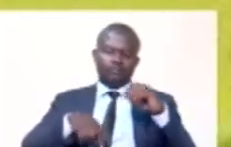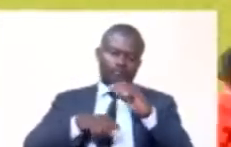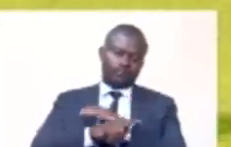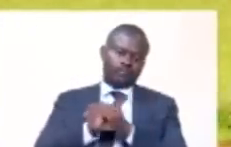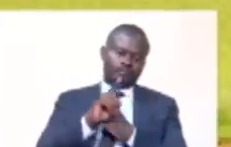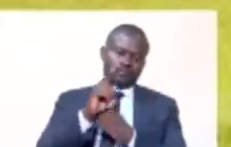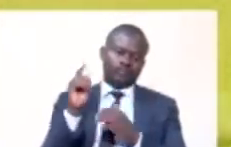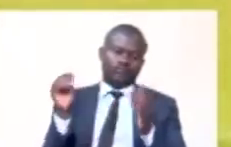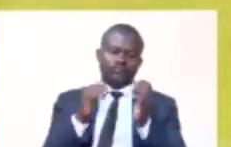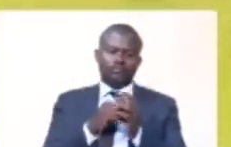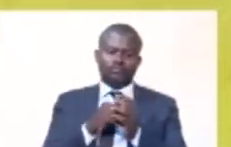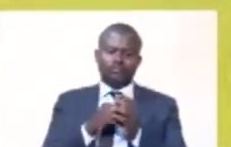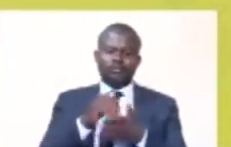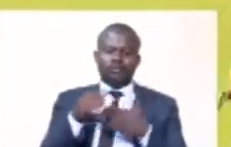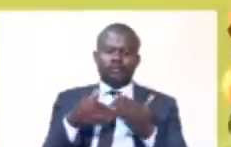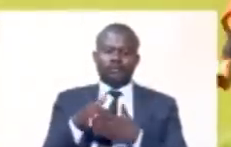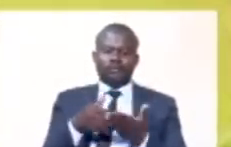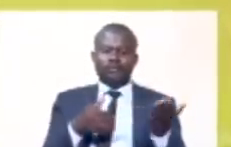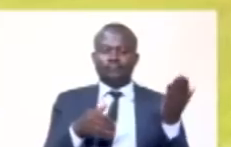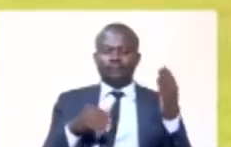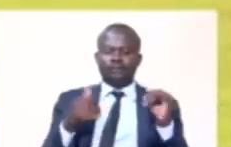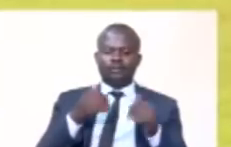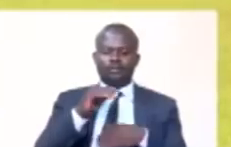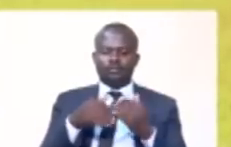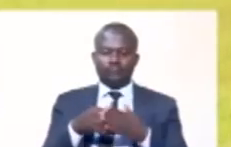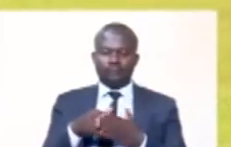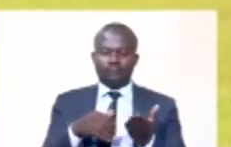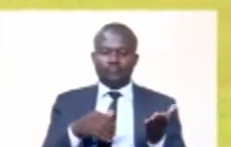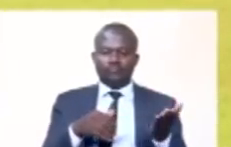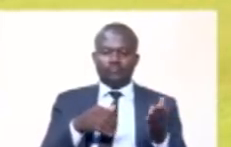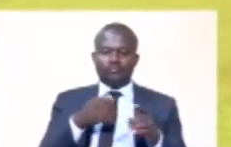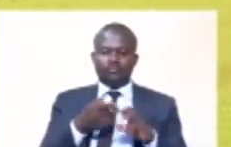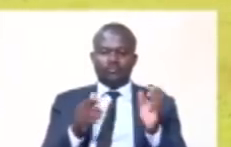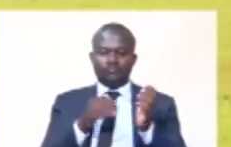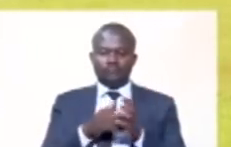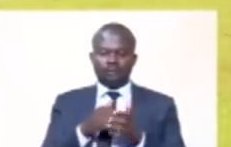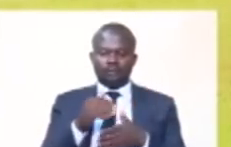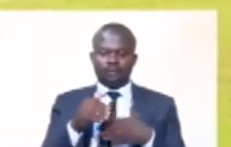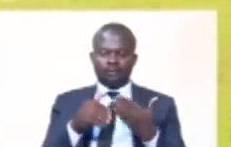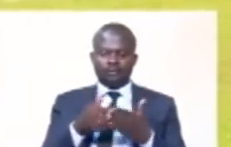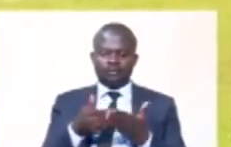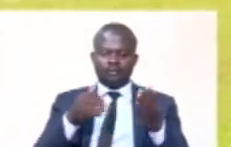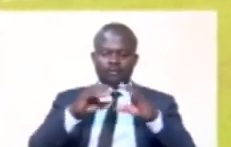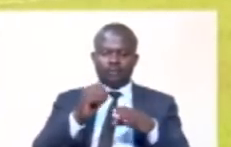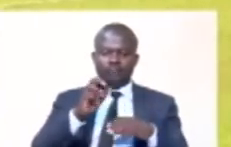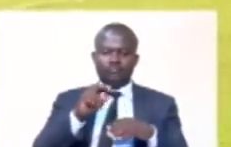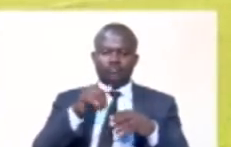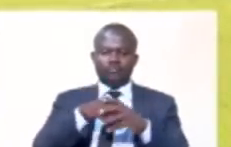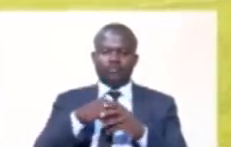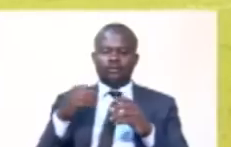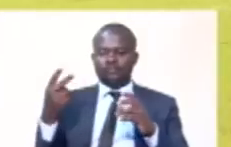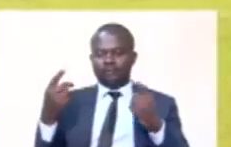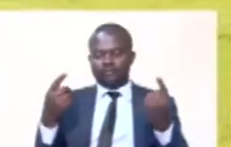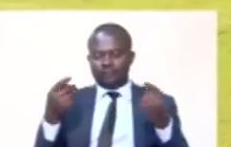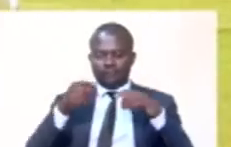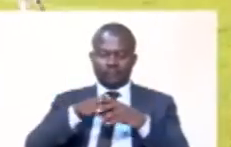nibura yongereye ihagurutse cyangwa se ishimishe abafana bayo. Gusa uretse uwo mukino, ikipe ya Marine yatsindaga Etoile de l'Est ibitego 2-1.